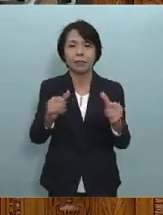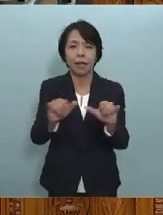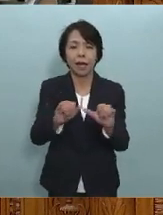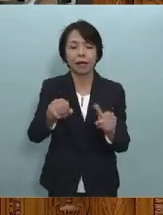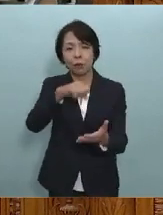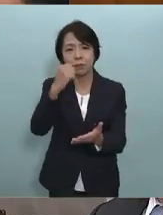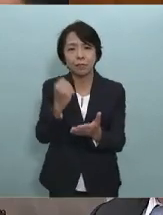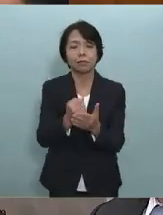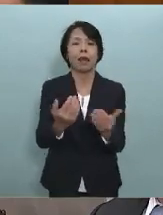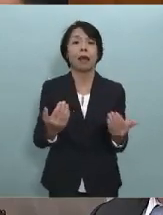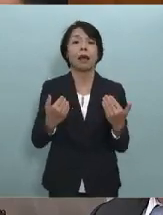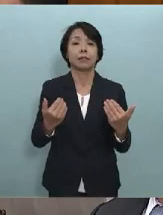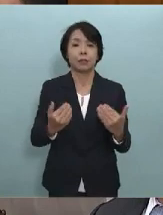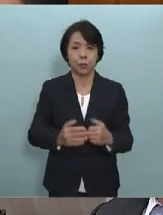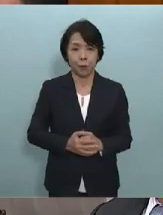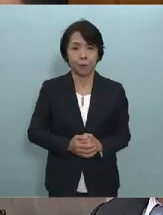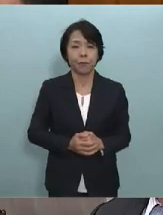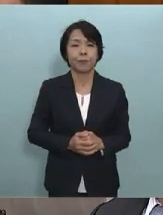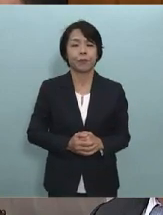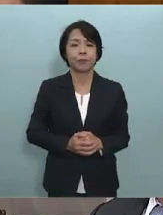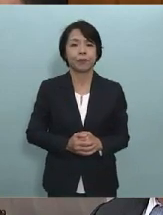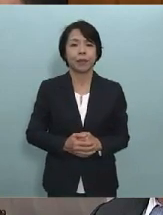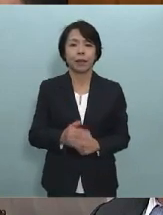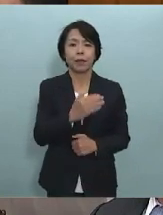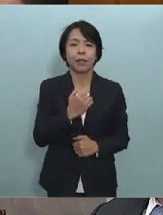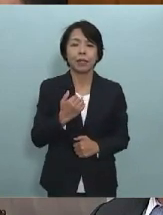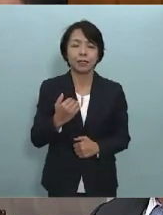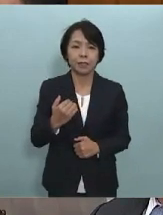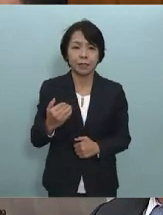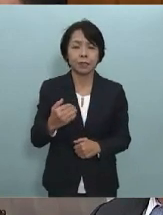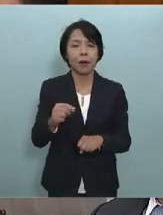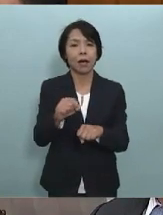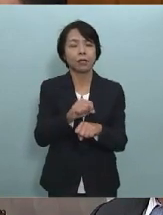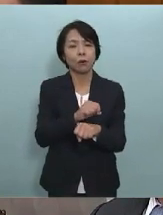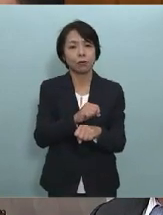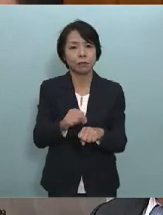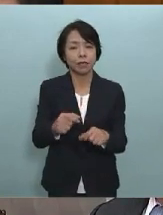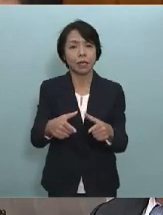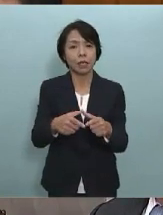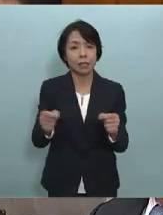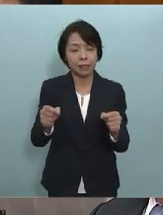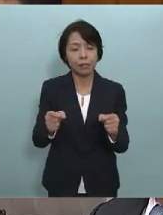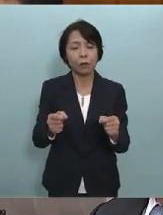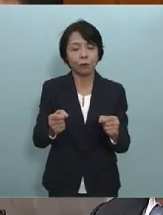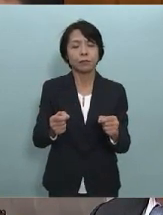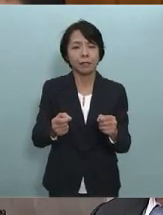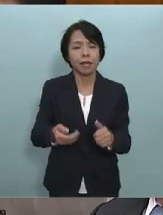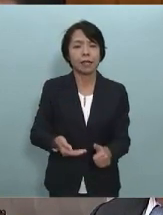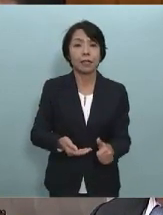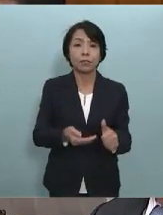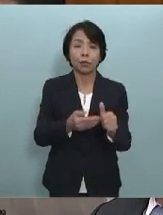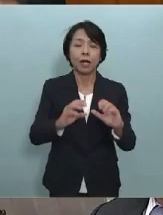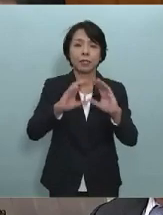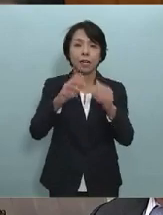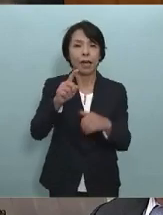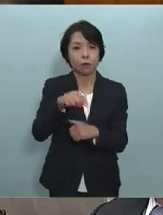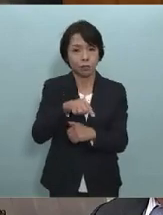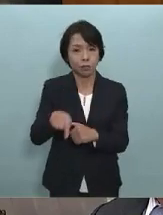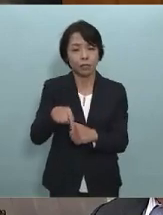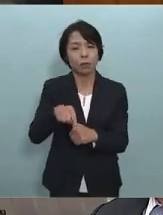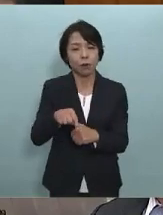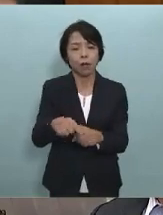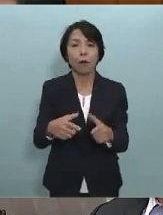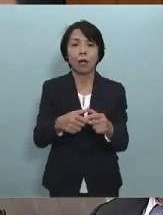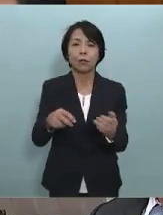ばならないのです私たちは特に日本育ちの外国人は日本にとって